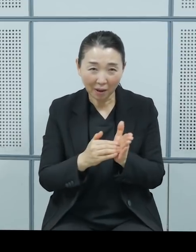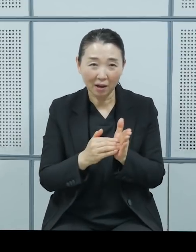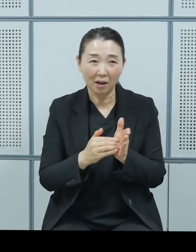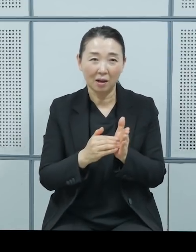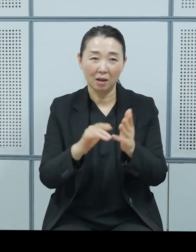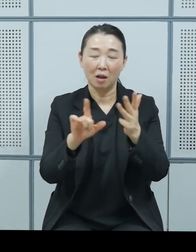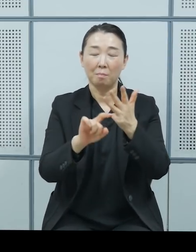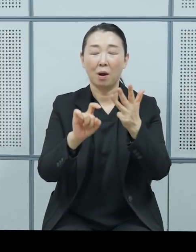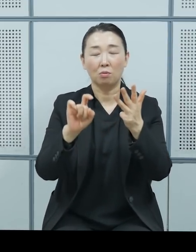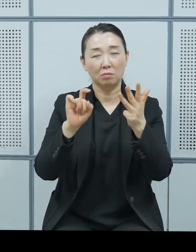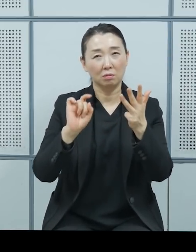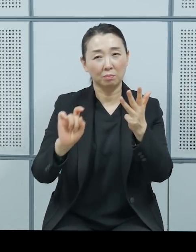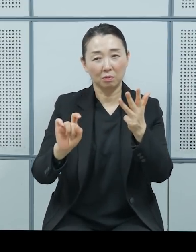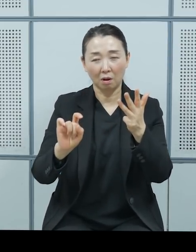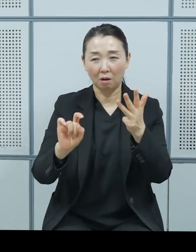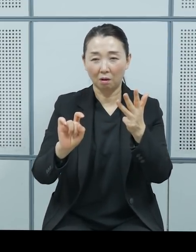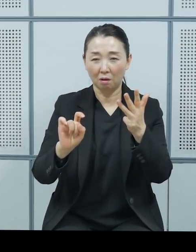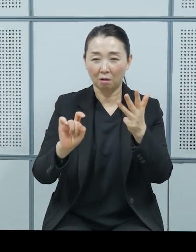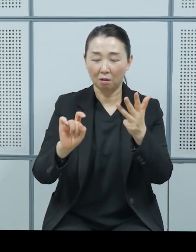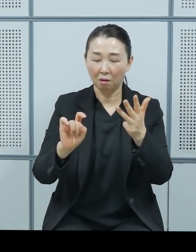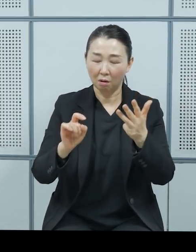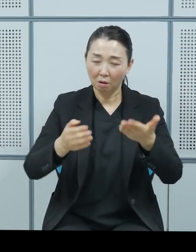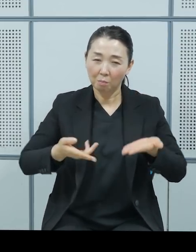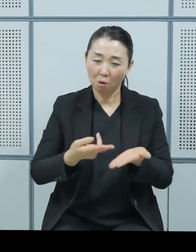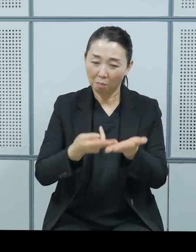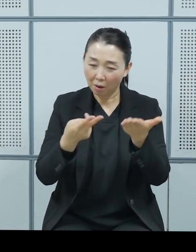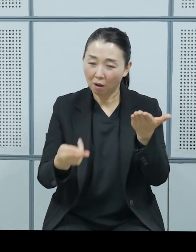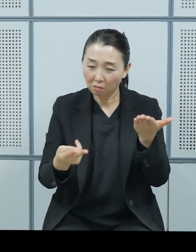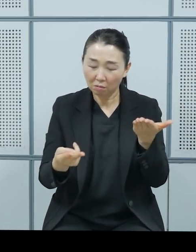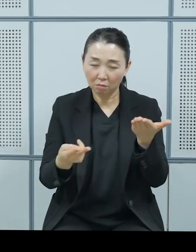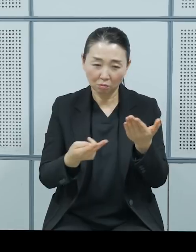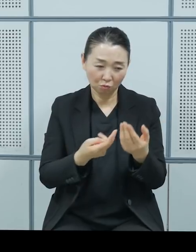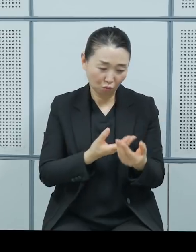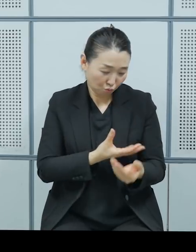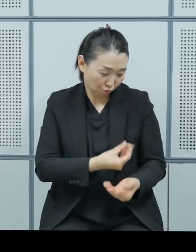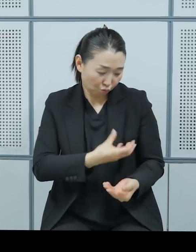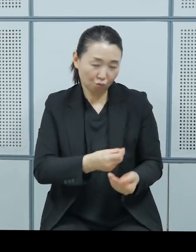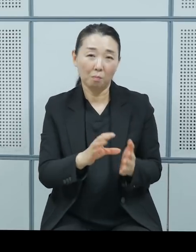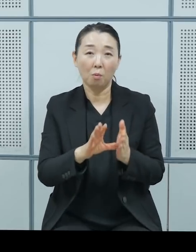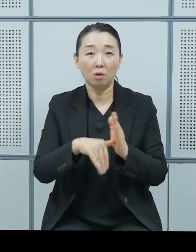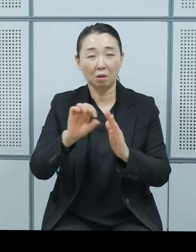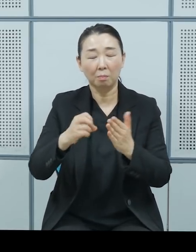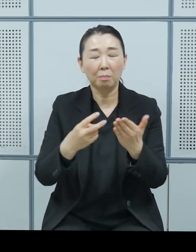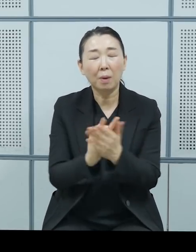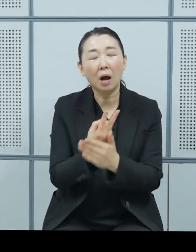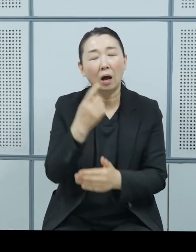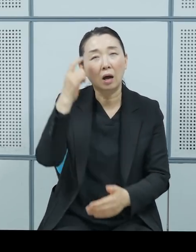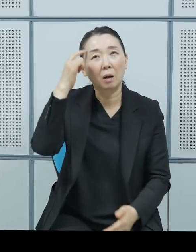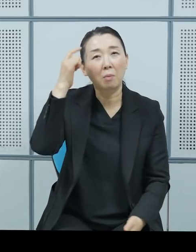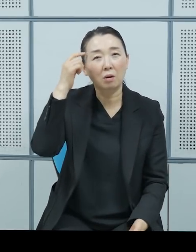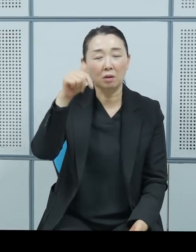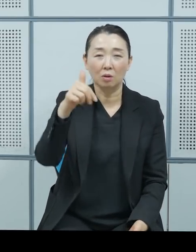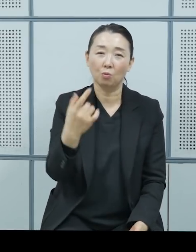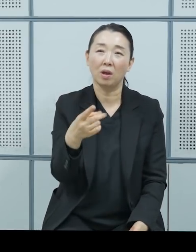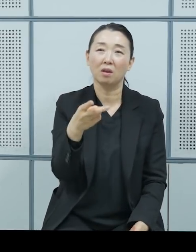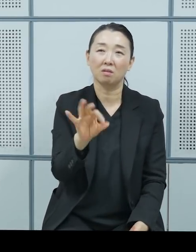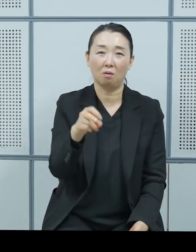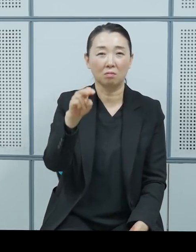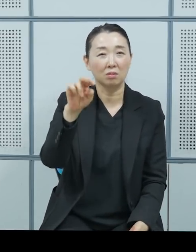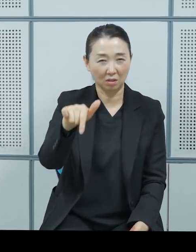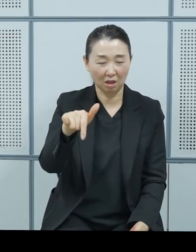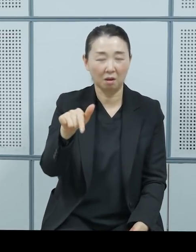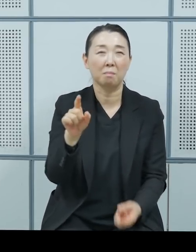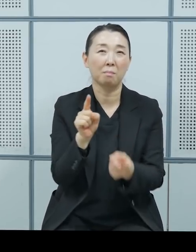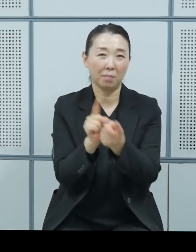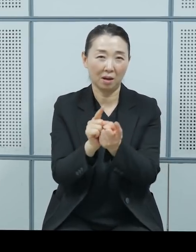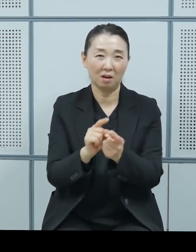날 퇴원해서 네. 집에서 젖 먹이다가 쓰러졌는데 예. 그게 이제 급성으로 뇌경색이 와가지고 네.